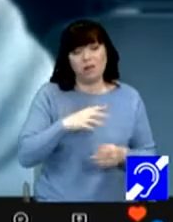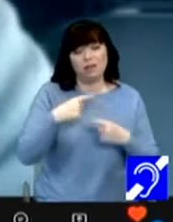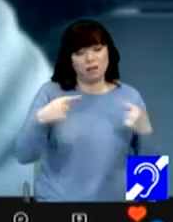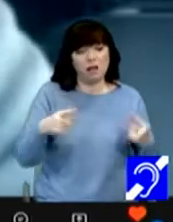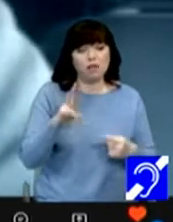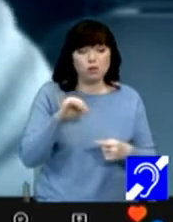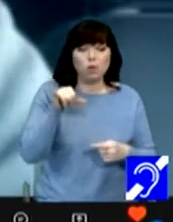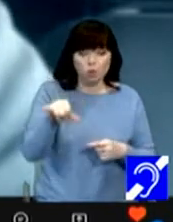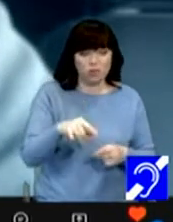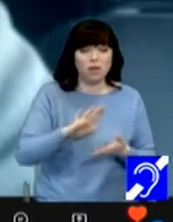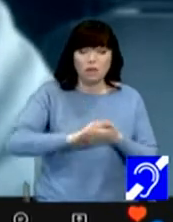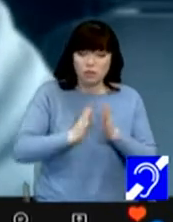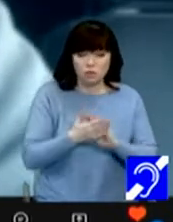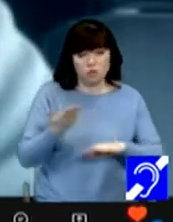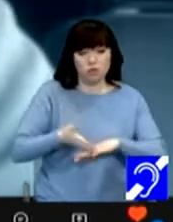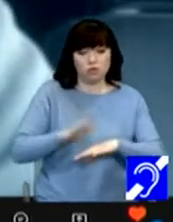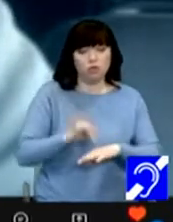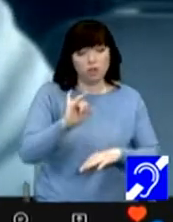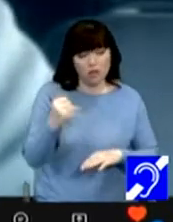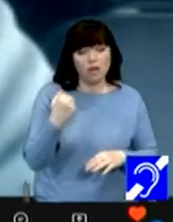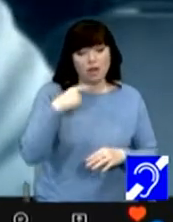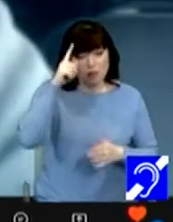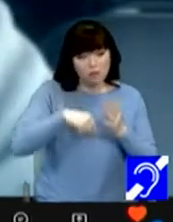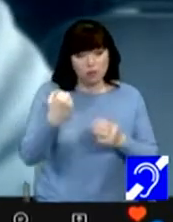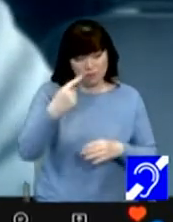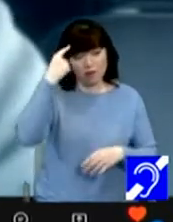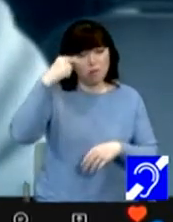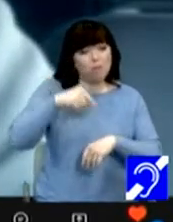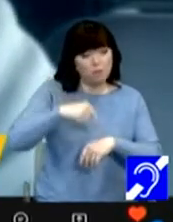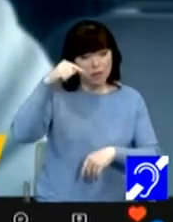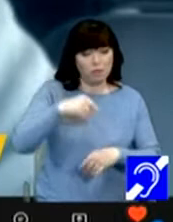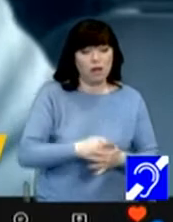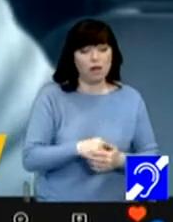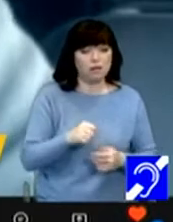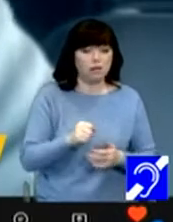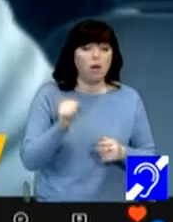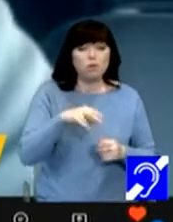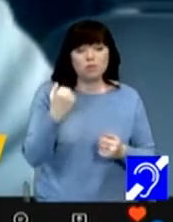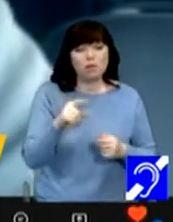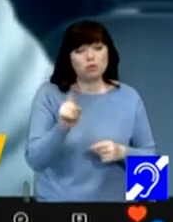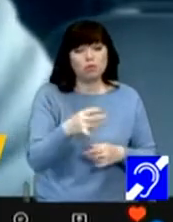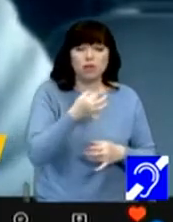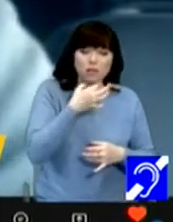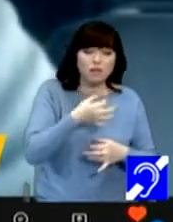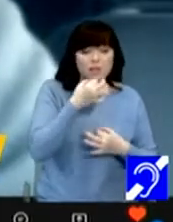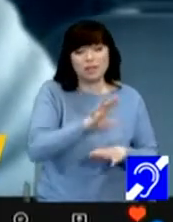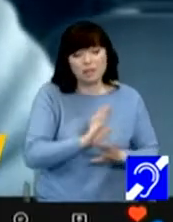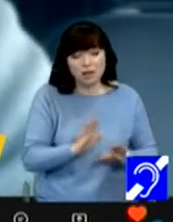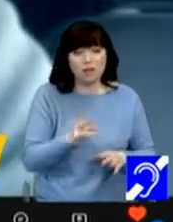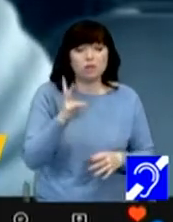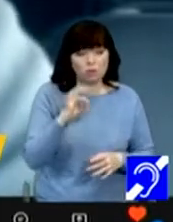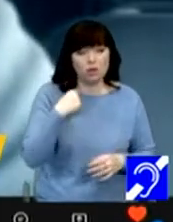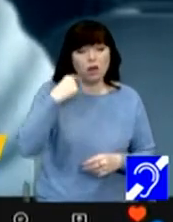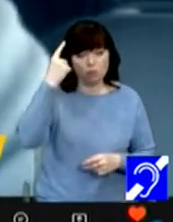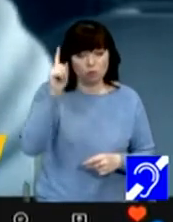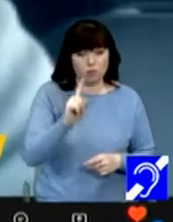сейчас очень тяжело, и я надеюсь на ваше понимание и то, что не всегда, может быть, вам нравится все, что вы видите, но я думаю,